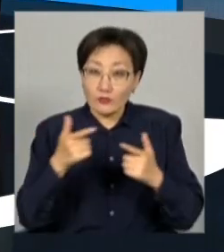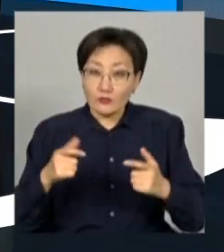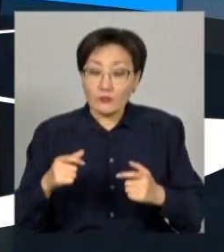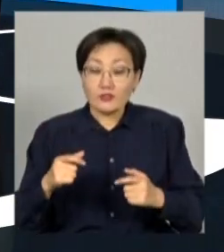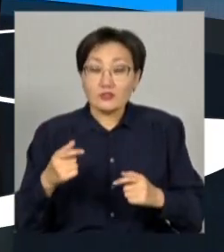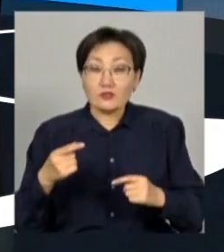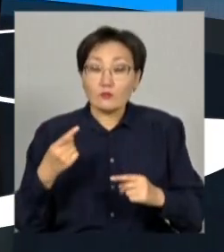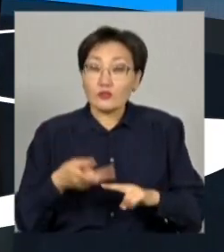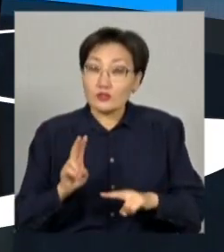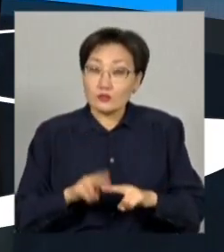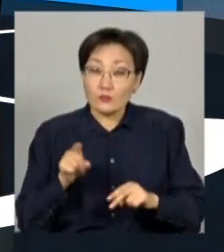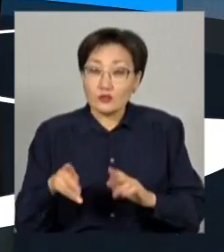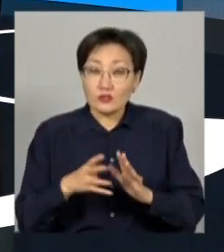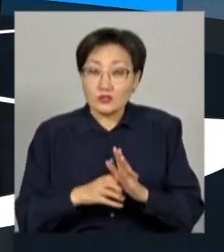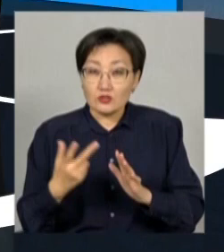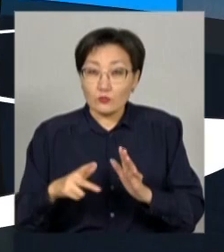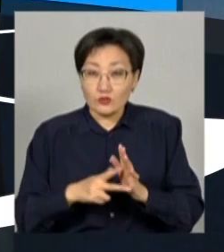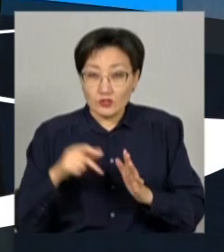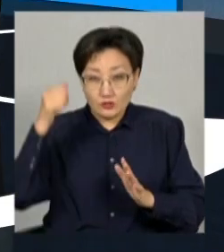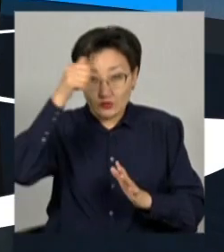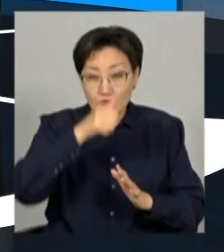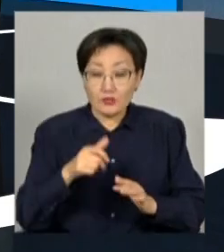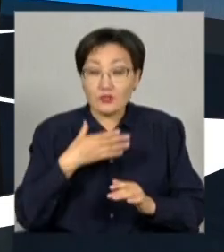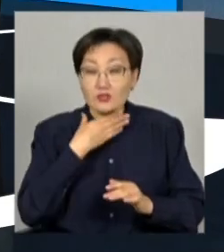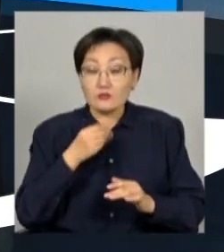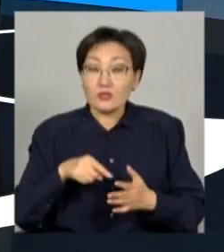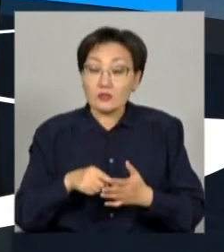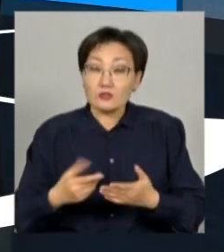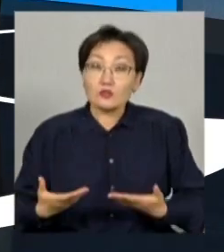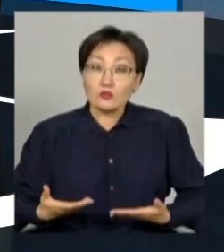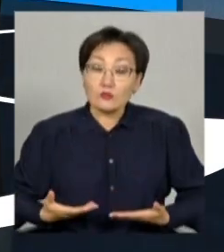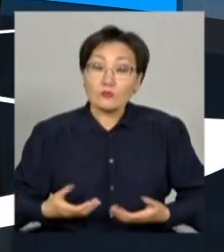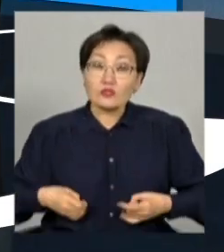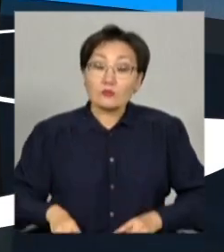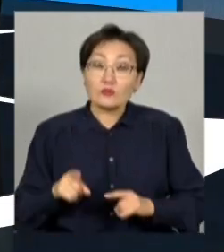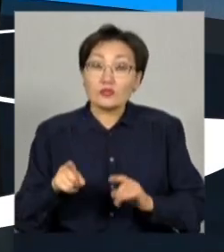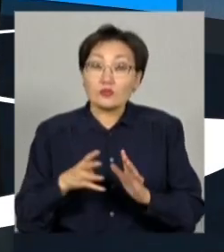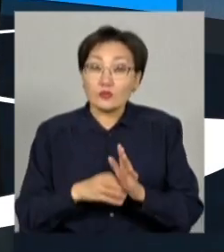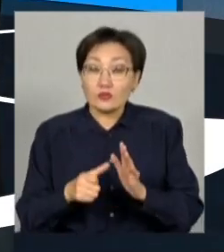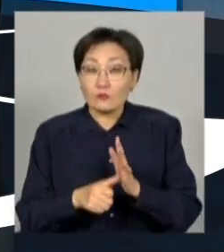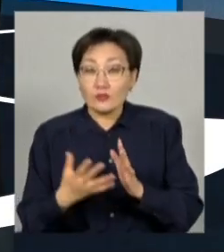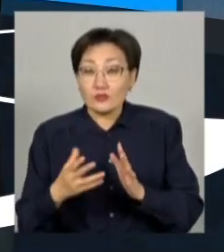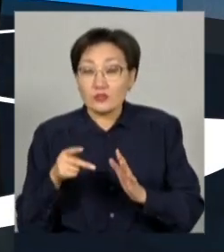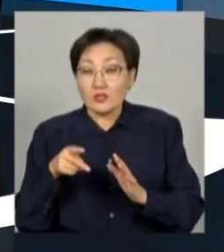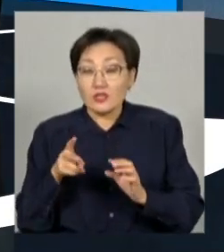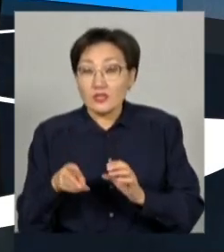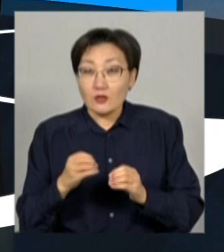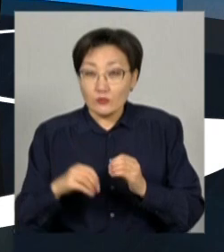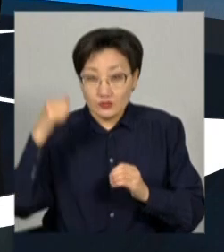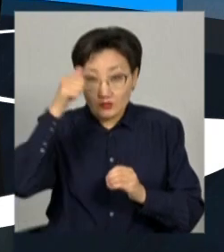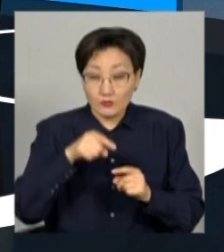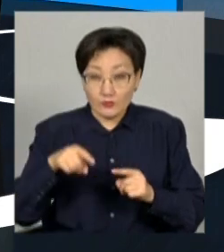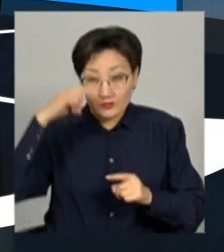аңызына айналған Болат Аюханов 1938 жылы Семей қаласында дүниеге келген. 1965-2010 жылдар